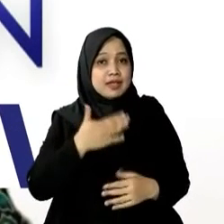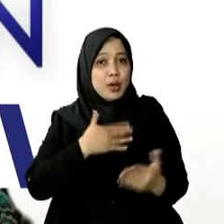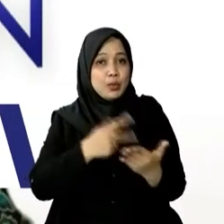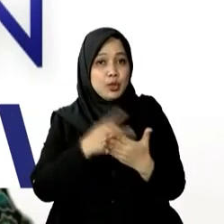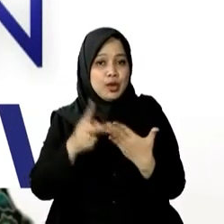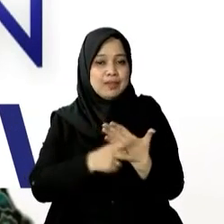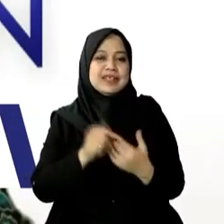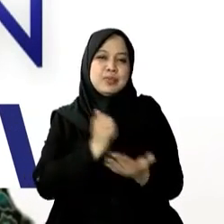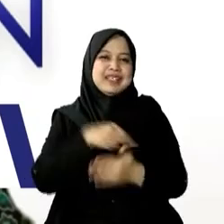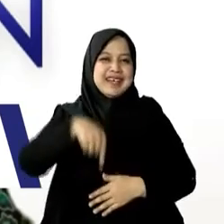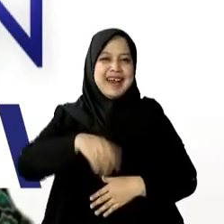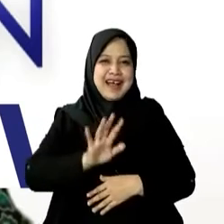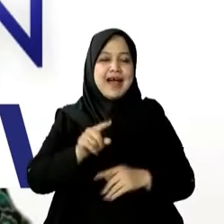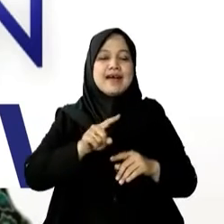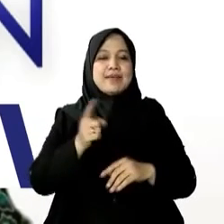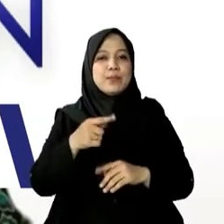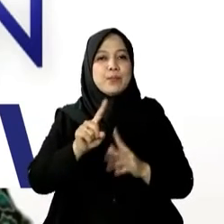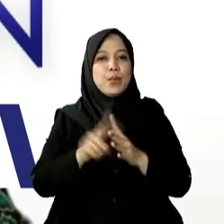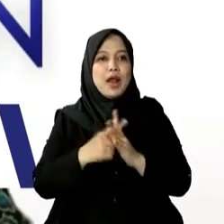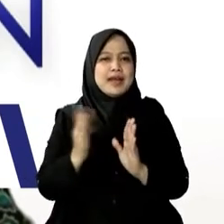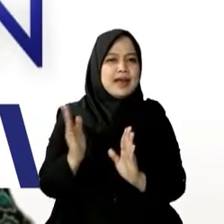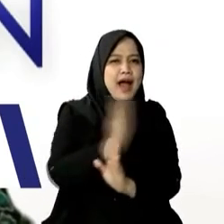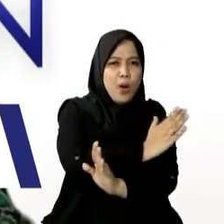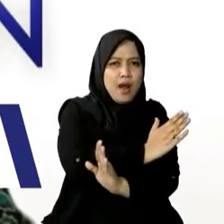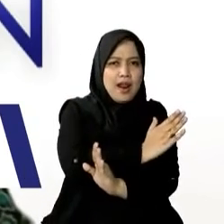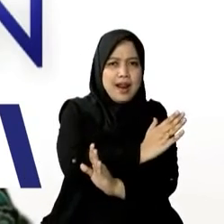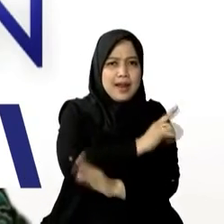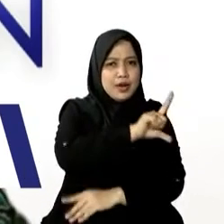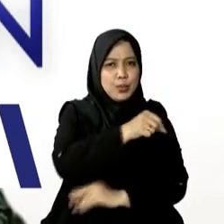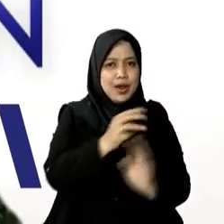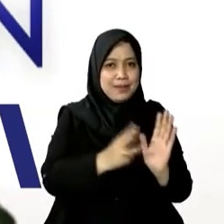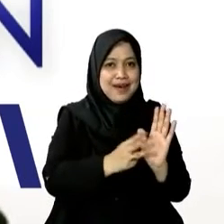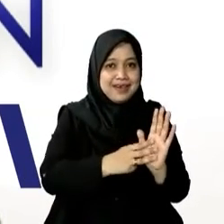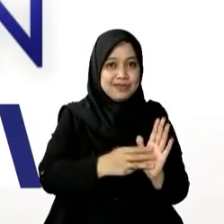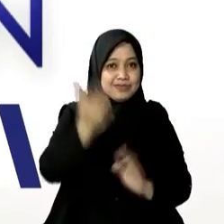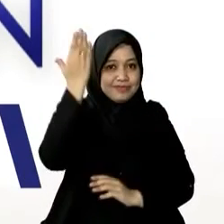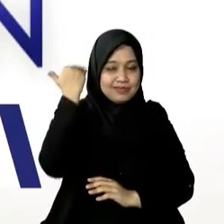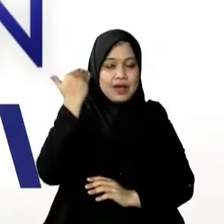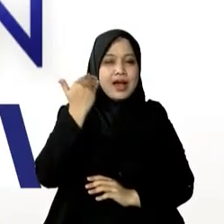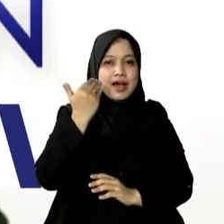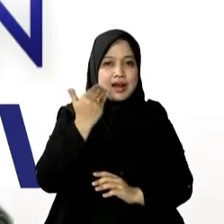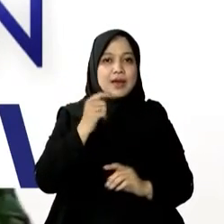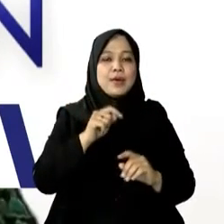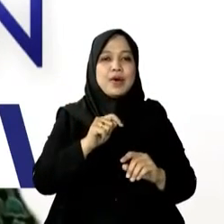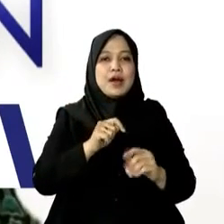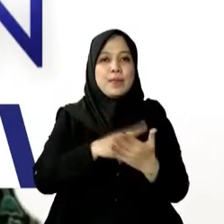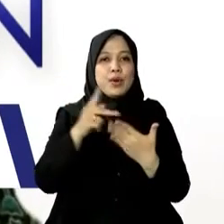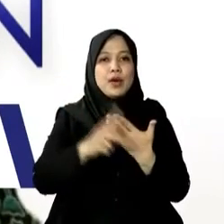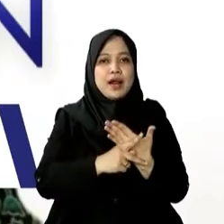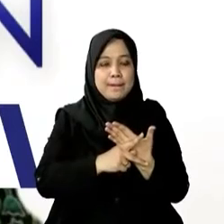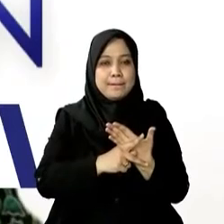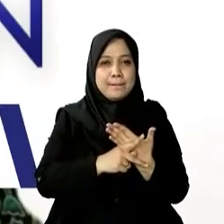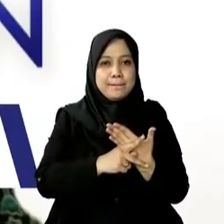saya bukan dari sekarang kita dari sejak awal bertepatan dari sudah bulan Maret kemarin kita ada yang namanya Factor kita